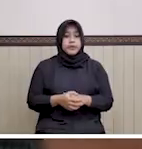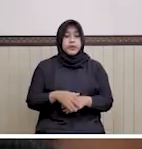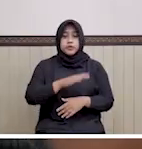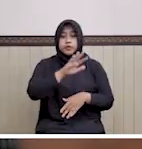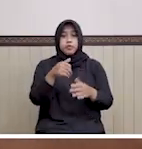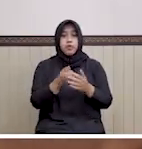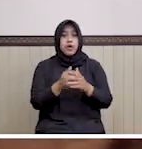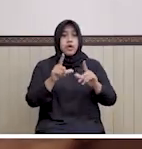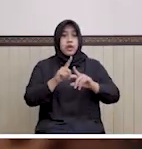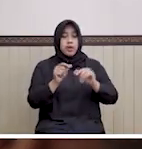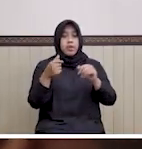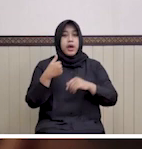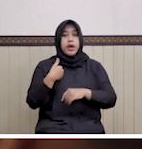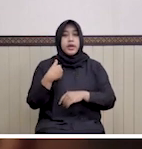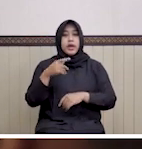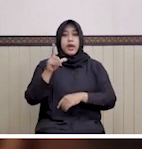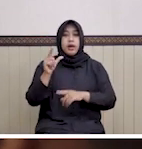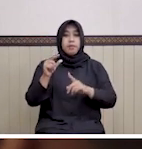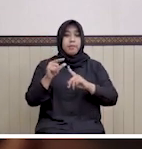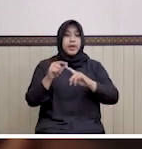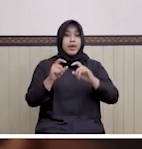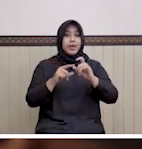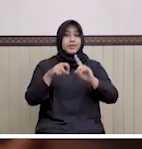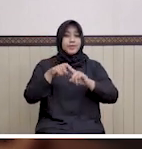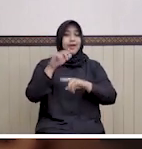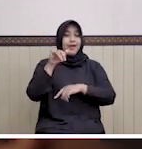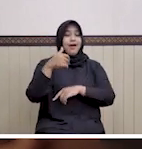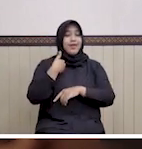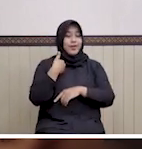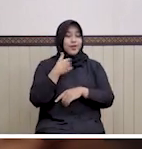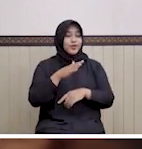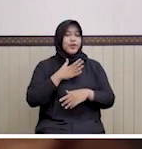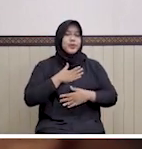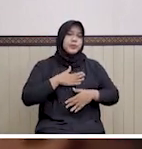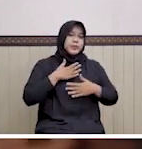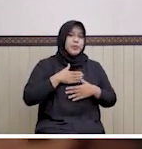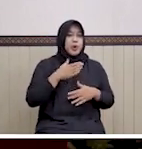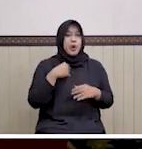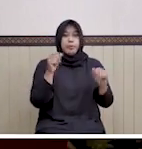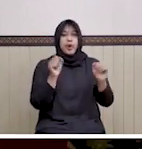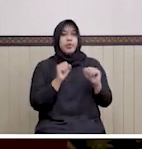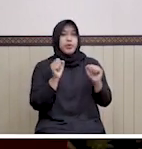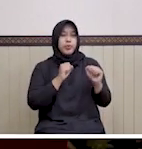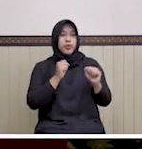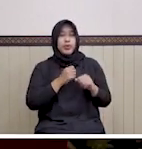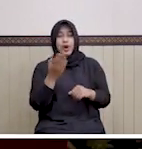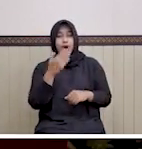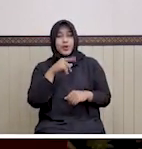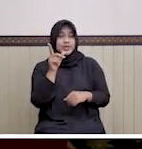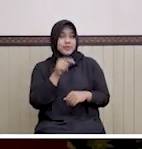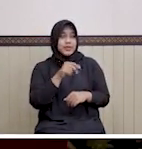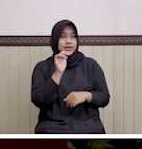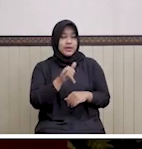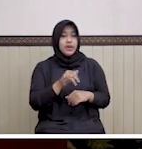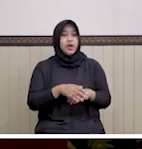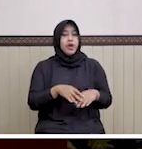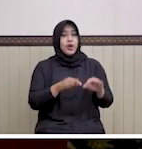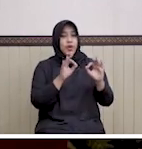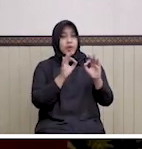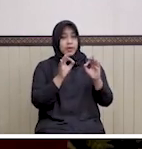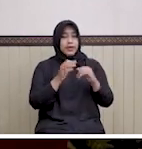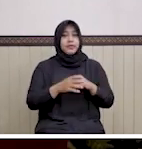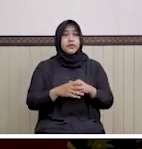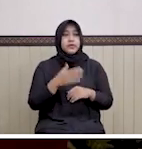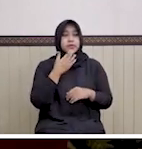lengkap lpsk juga ya adanya ah ah saya jadi nggak sabar inilah safiih ya kita dengar aja ini oke